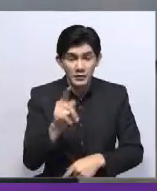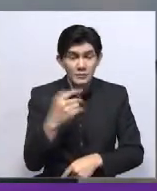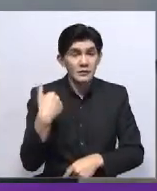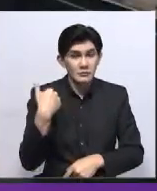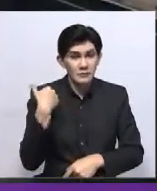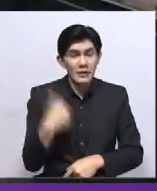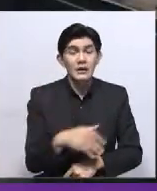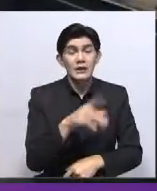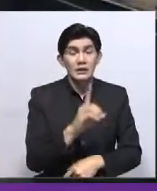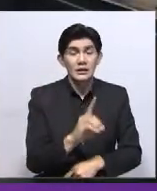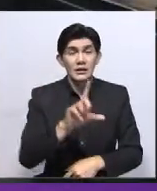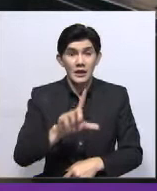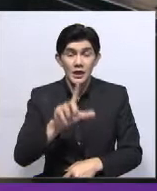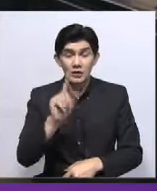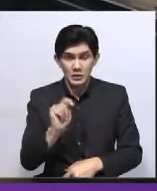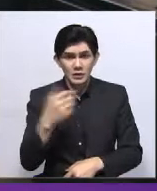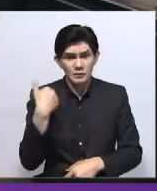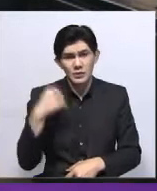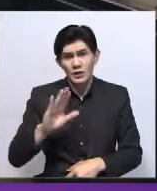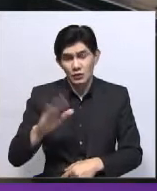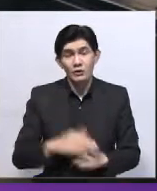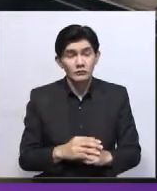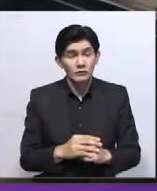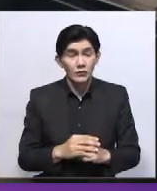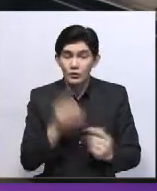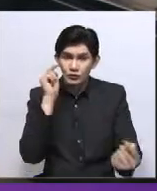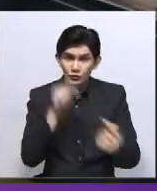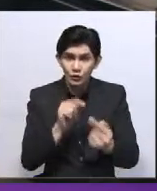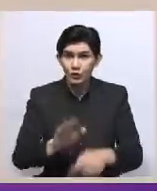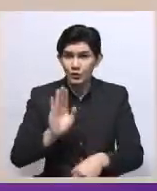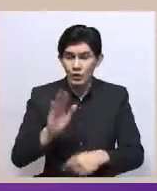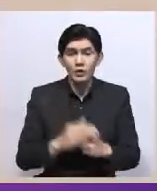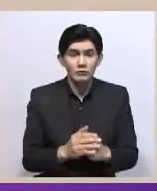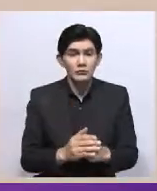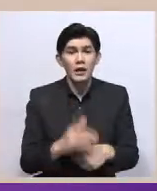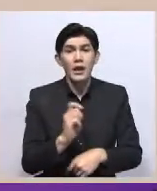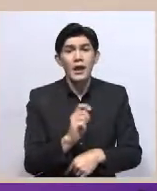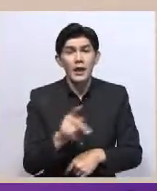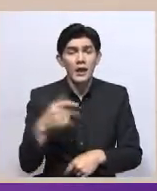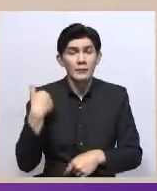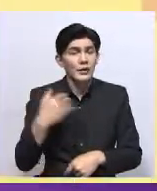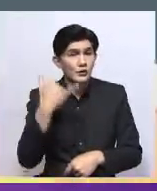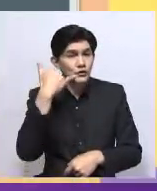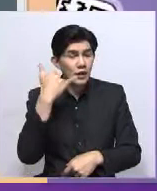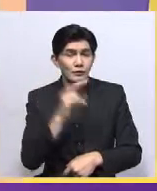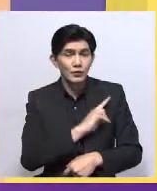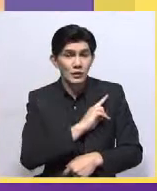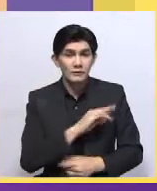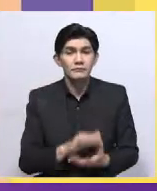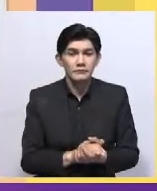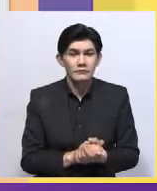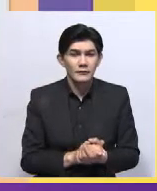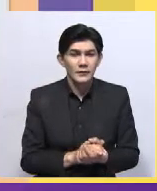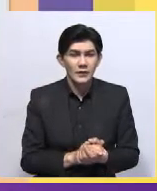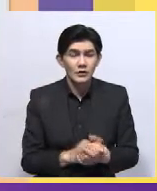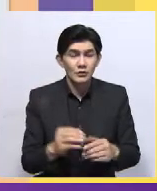น DLTE Form iFile โดยตรงจาก Play Store หรือ App Store ผ่านโทรศัพท์มือถือสมาร์ทโฟนห